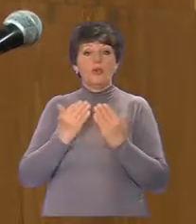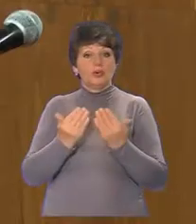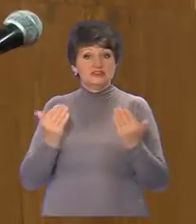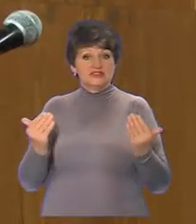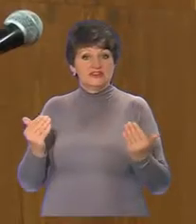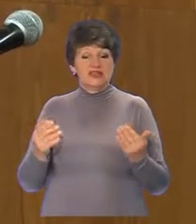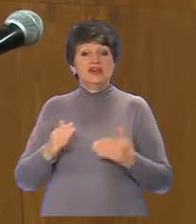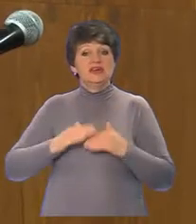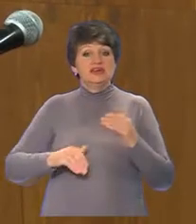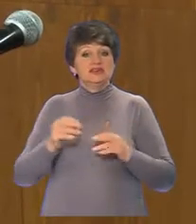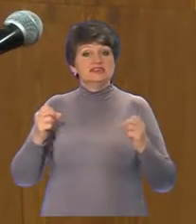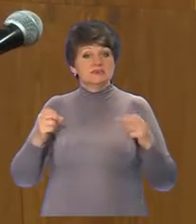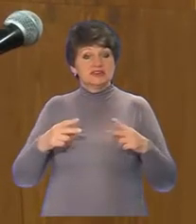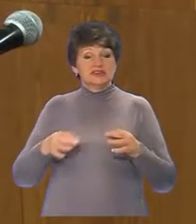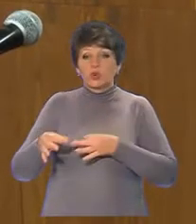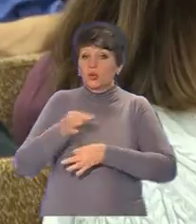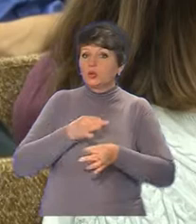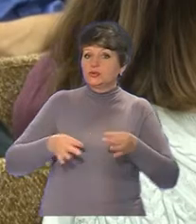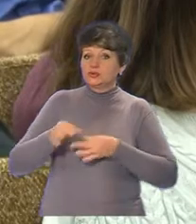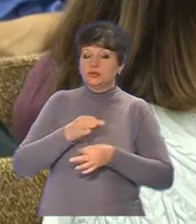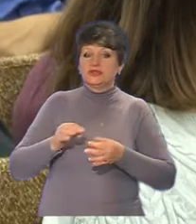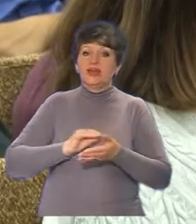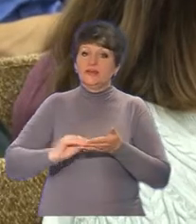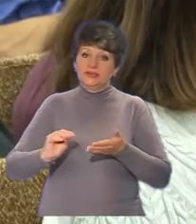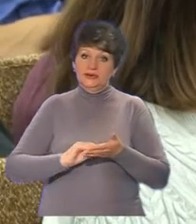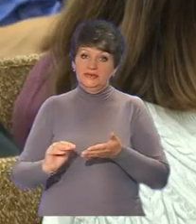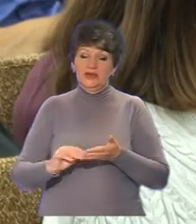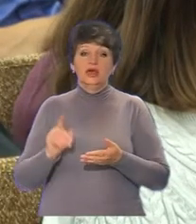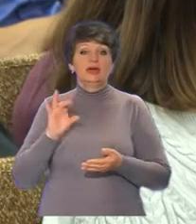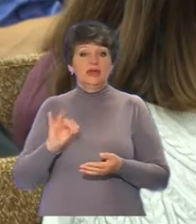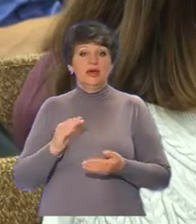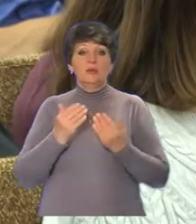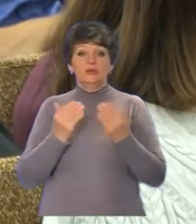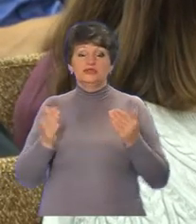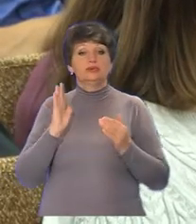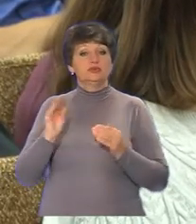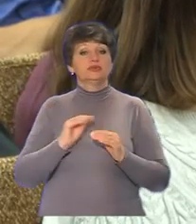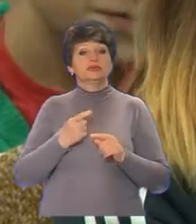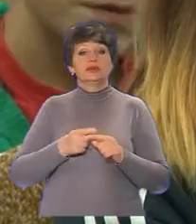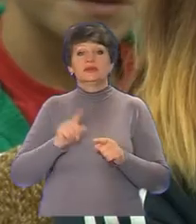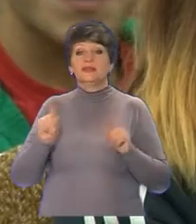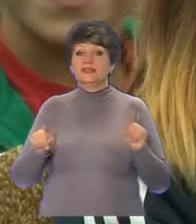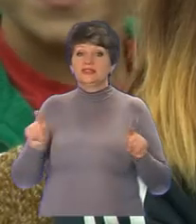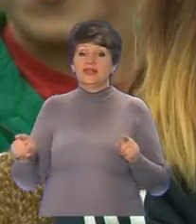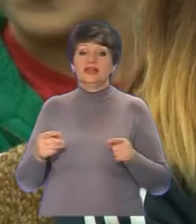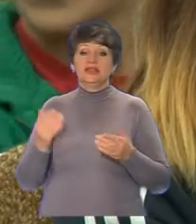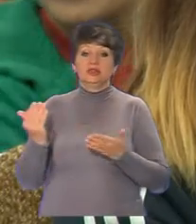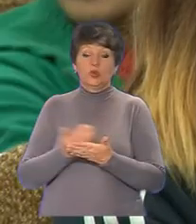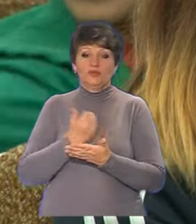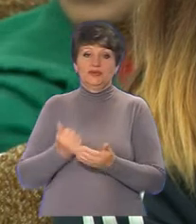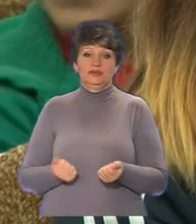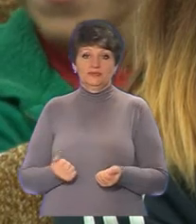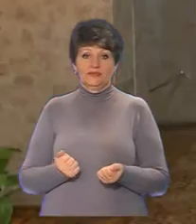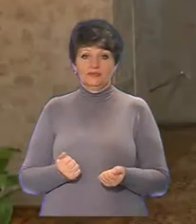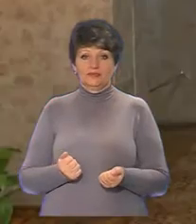музеєм. Фахівці з історії краю та етнології консультували авторів медіа-челенджу. До того ж, у музеї будуть розміщені деякі локації